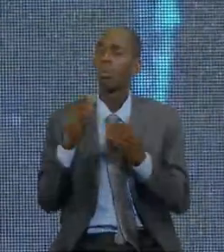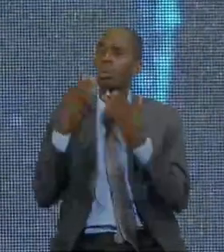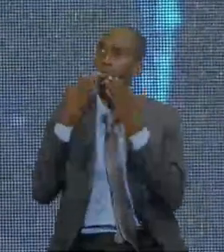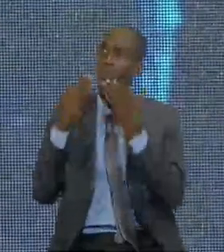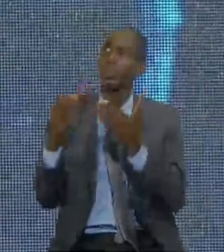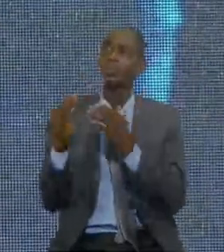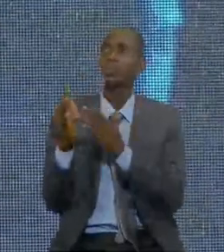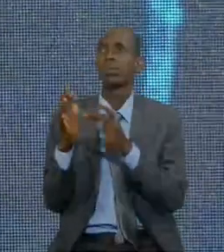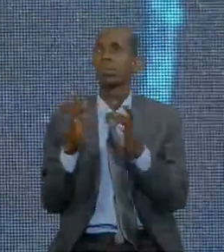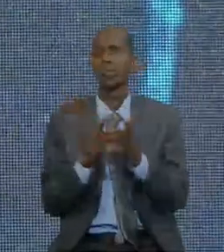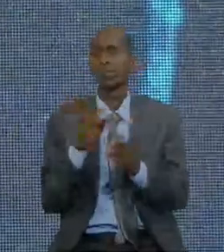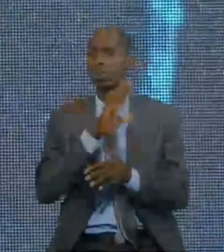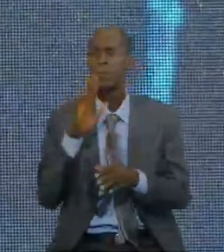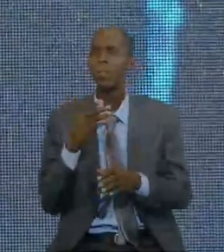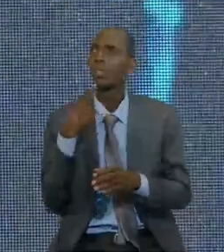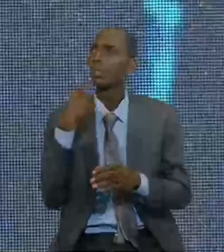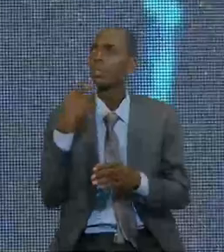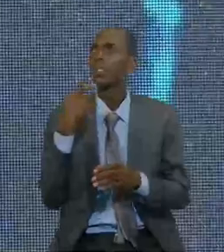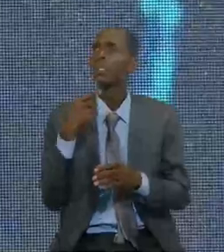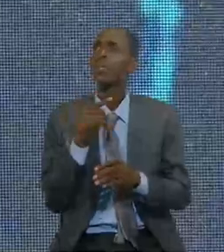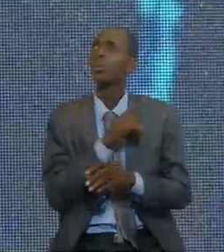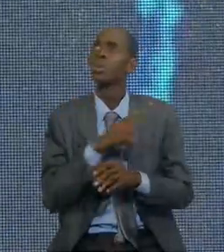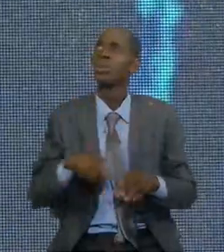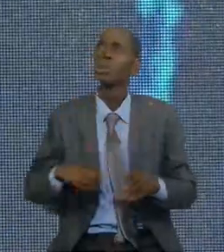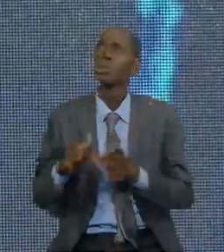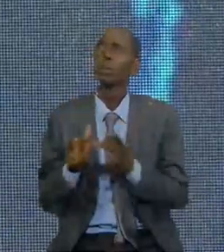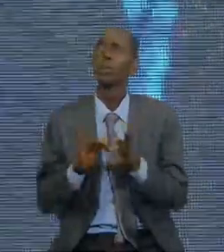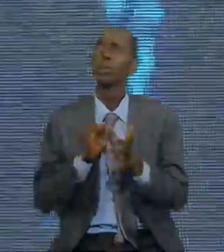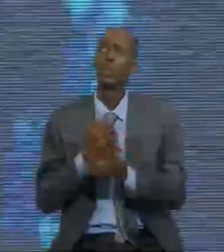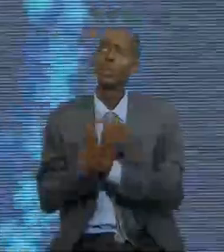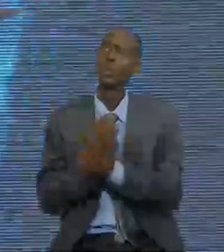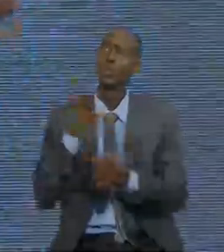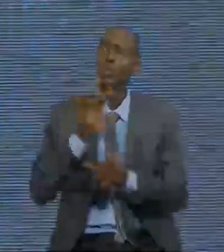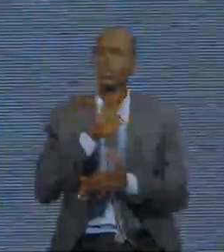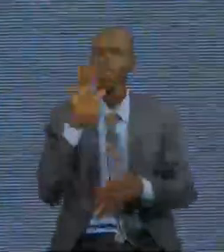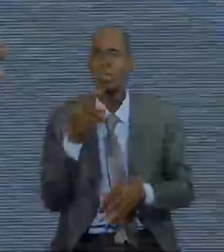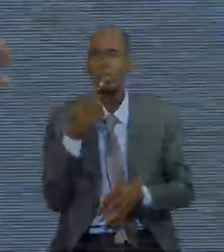merci tu as jamais dit Jésus je t'aime